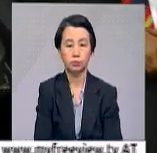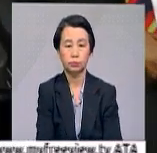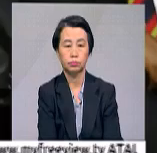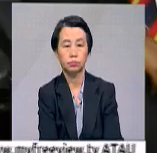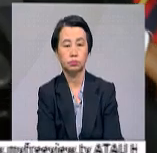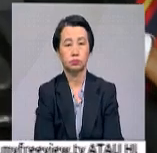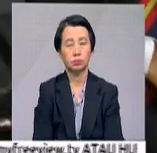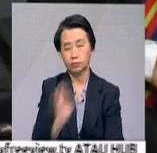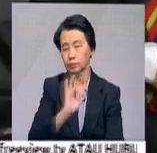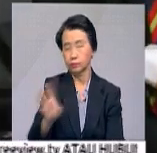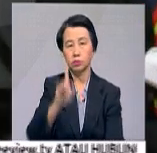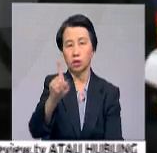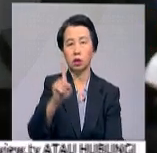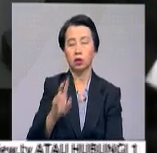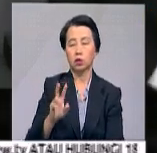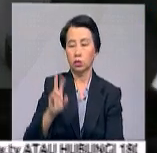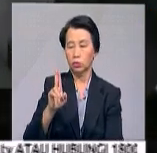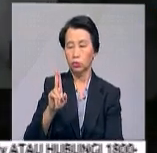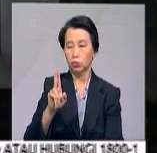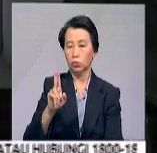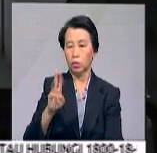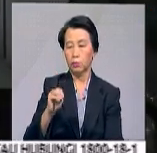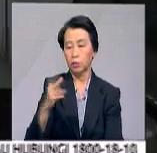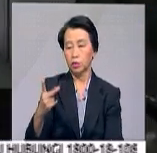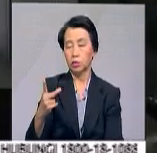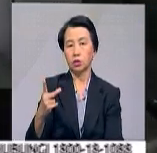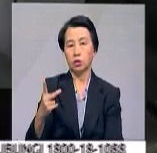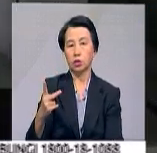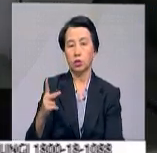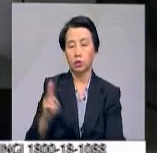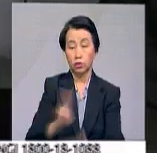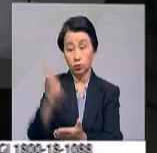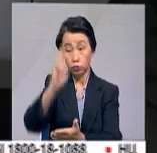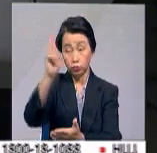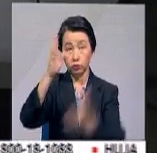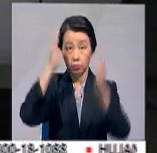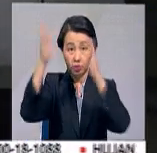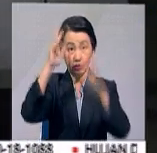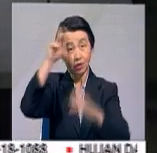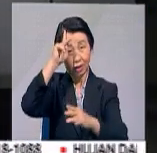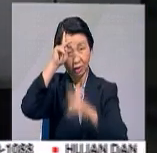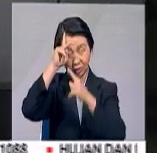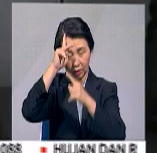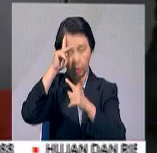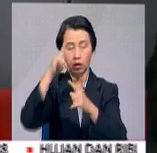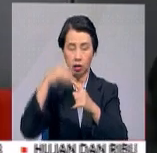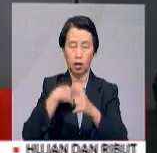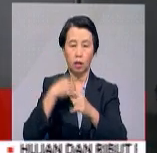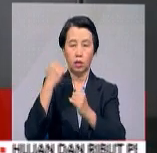Tinggal satu lagi iaitu Universiti Malaysia Kelantan yang kami akan adakan pada hujung bulan ini.